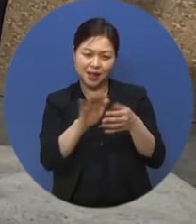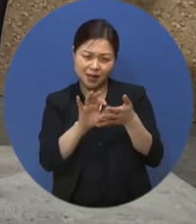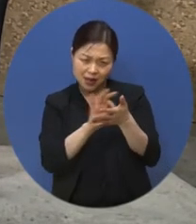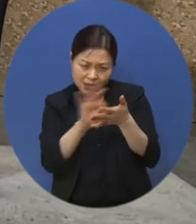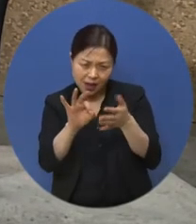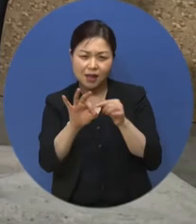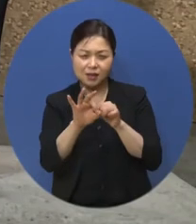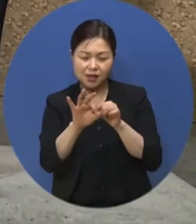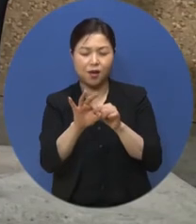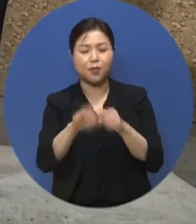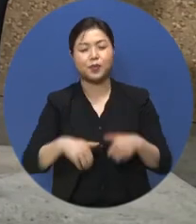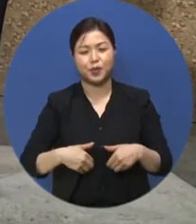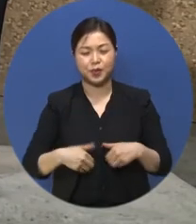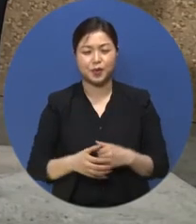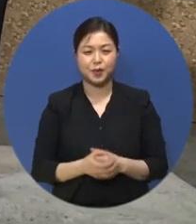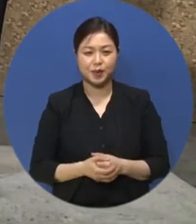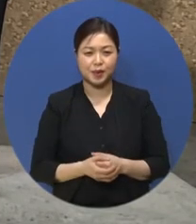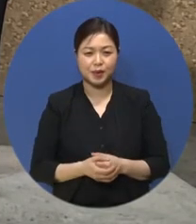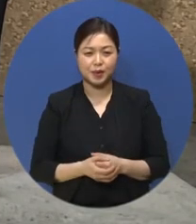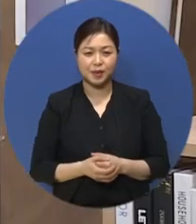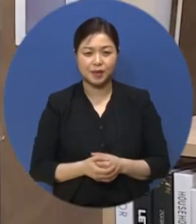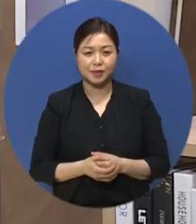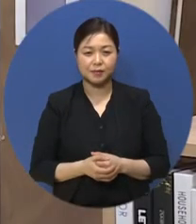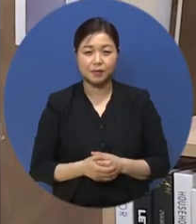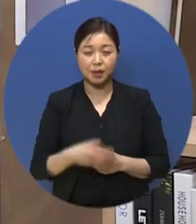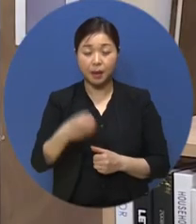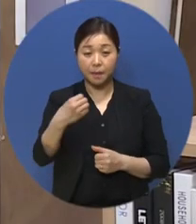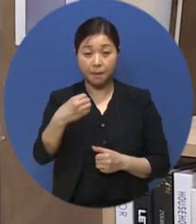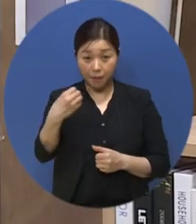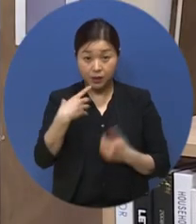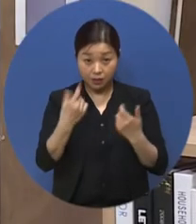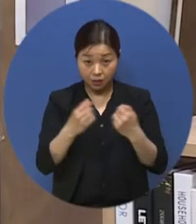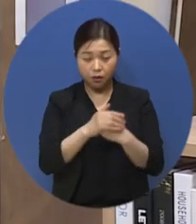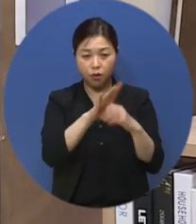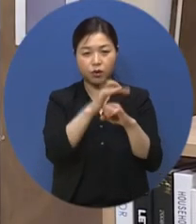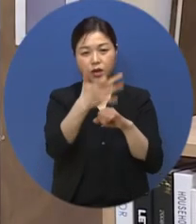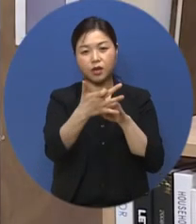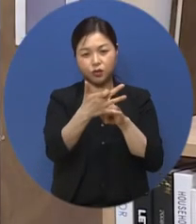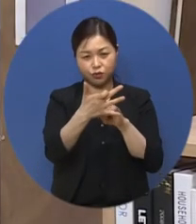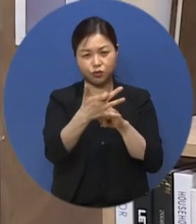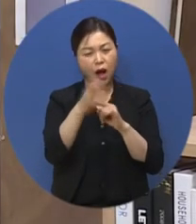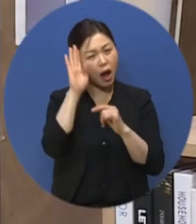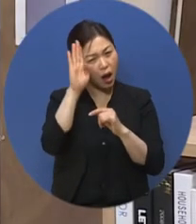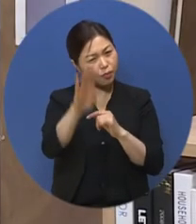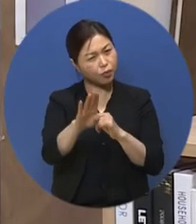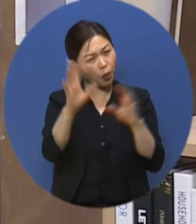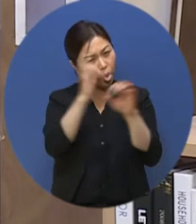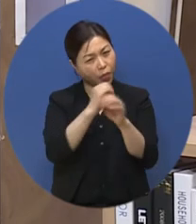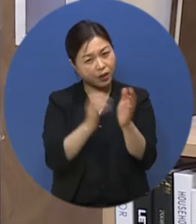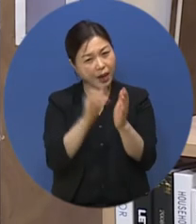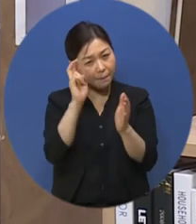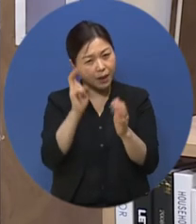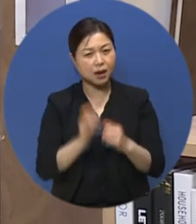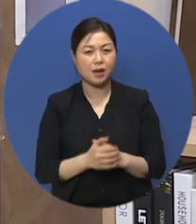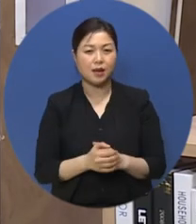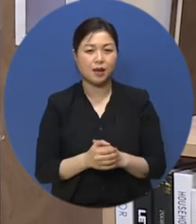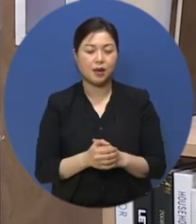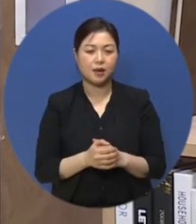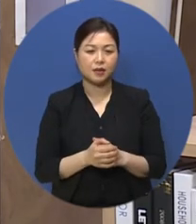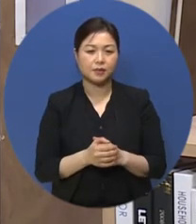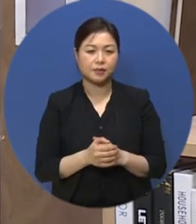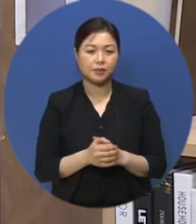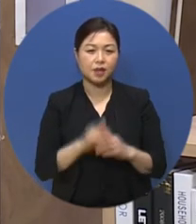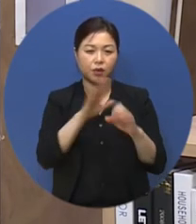해야 되니까. 네. 근데 이제 말씀하신 것처럼 코로나19가 언젠가는 이게 종식이 되겠죠. 그렇죠. 예. 그렇다면은